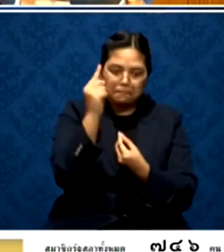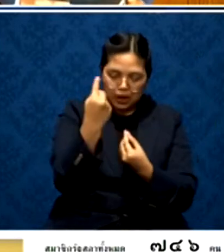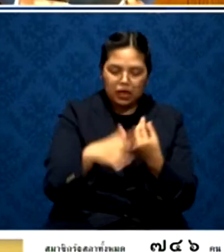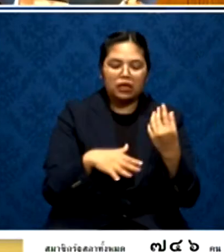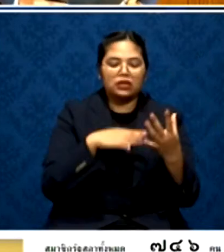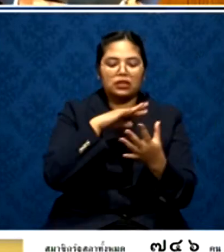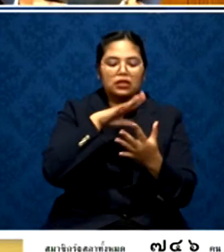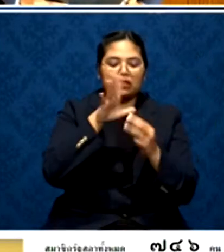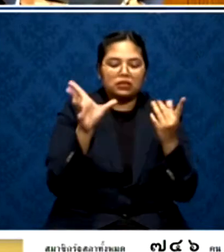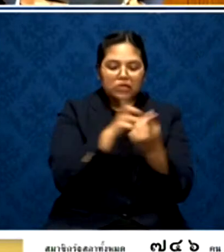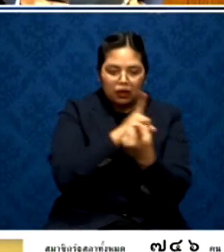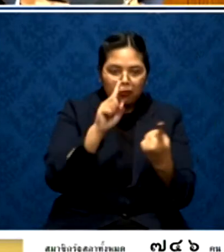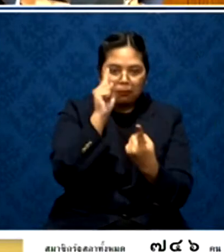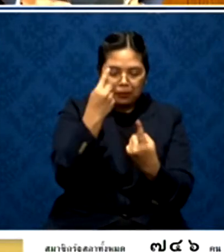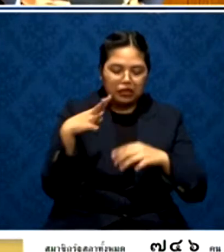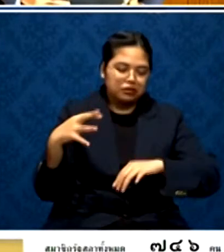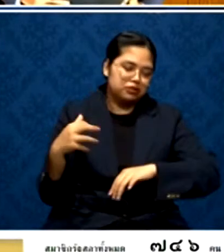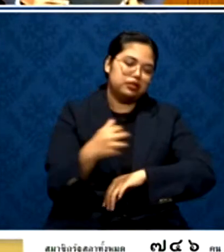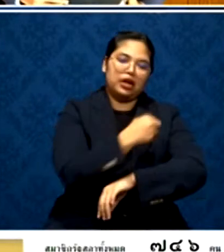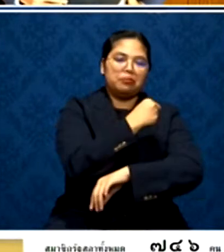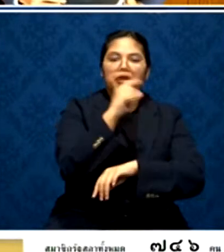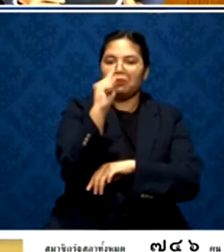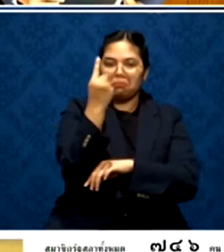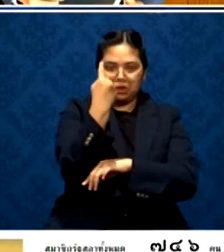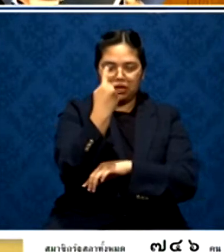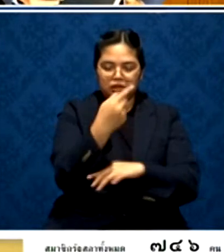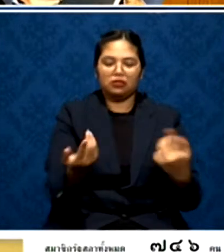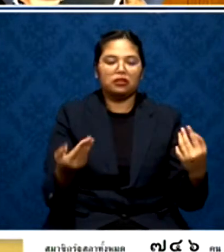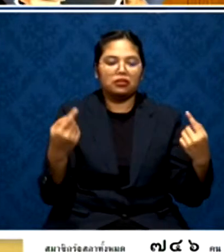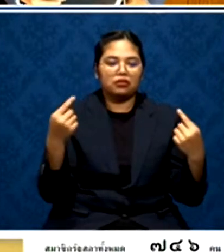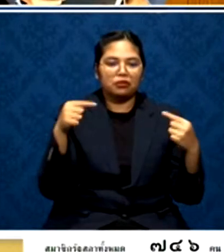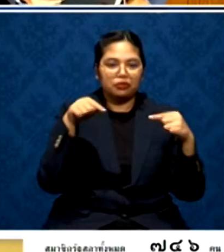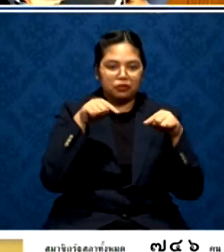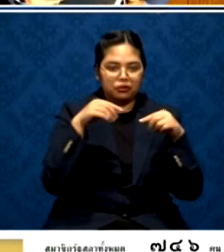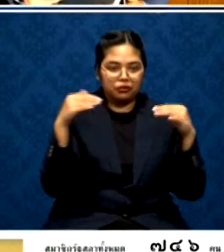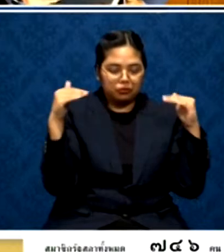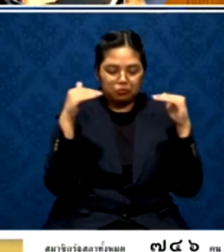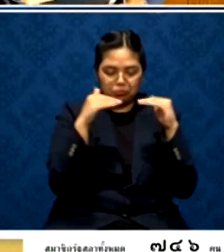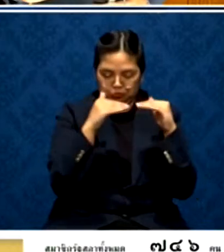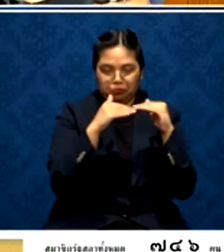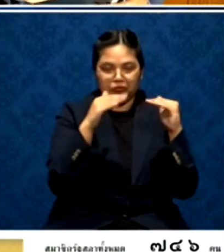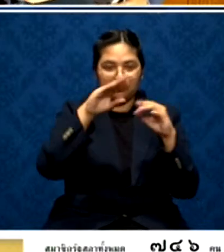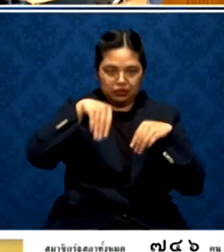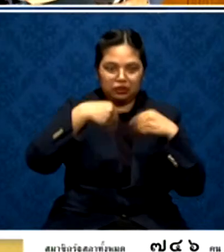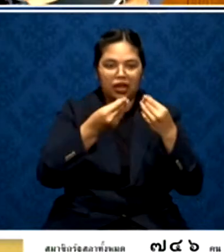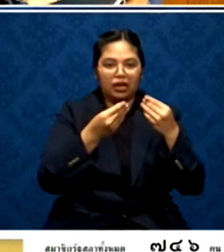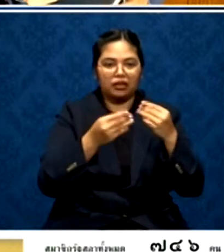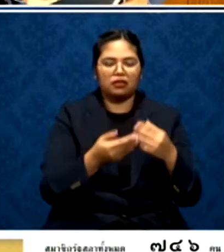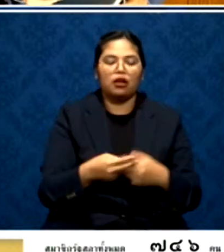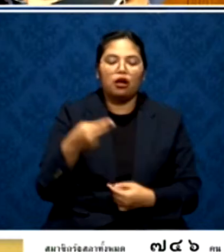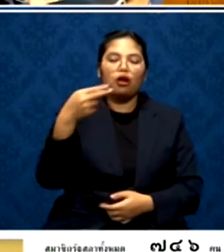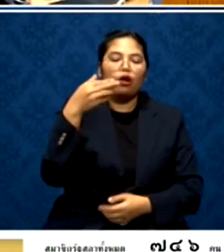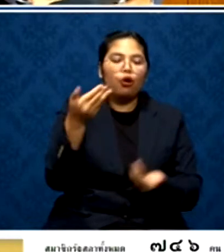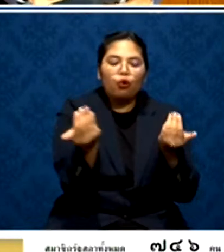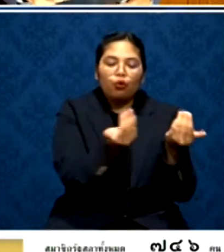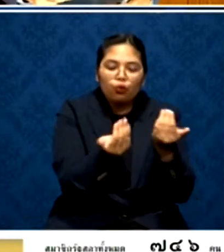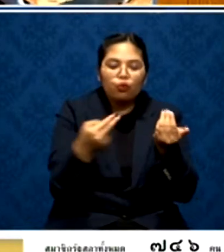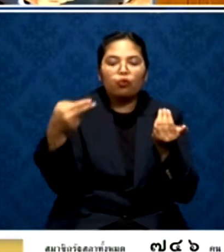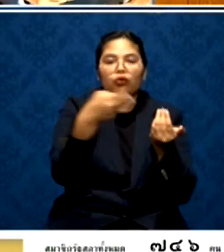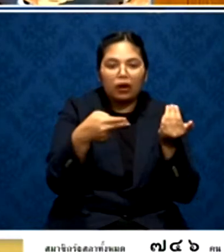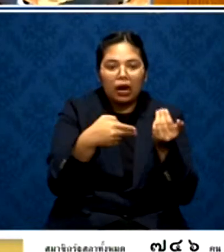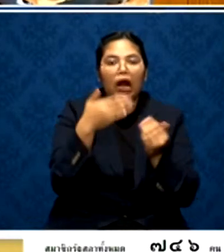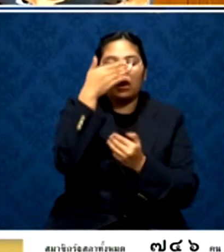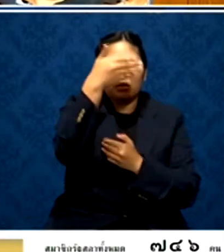และการเมืองใหม่ที่เหมาะสมกับยุคสมัยที่ลูกหลานรุ่นถัดไปจะใช้ชีวิตในอนา